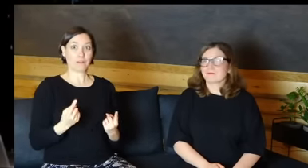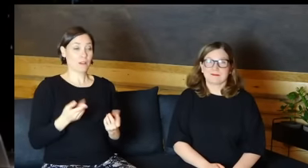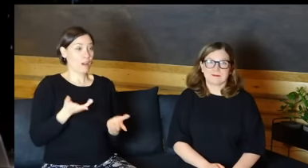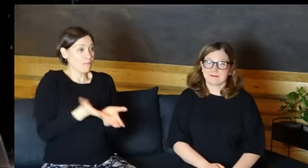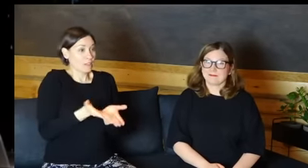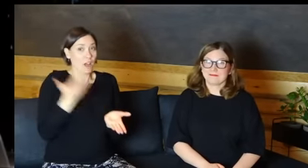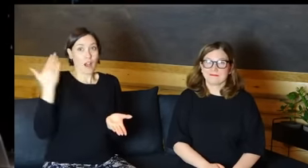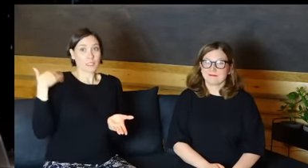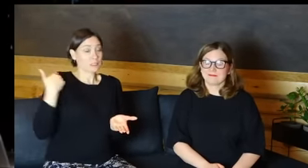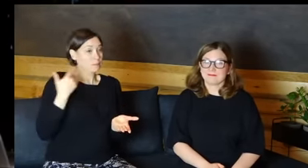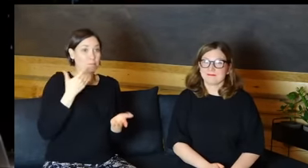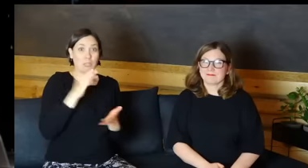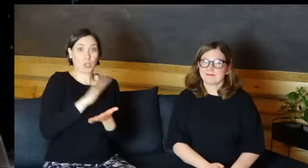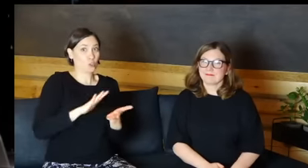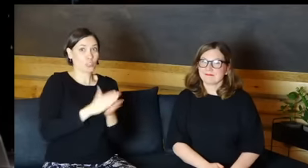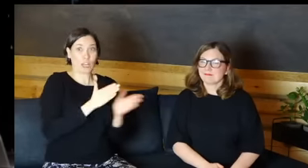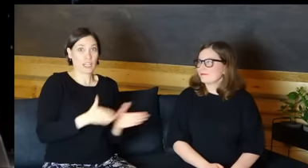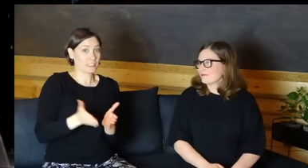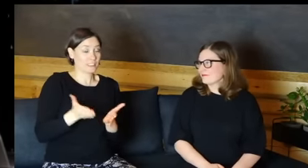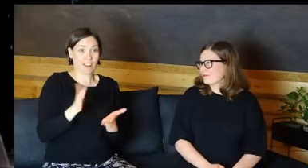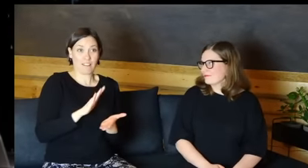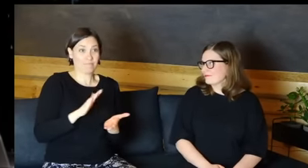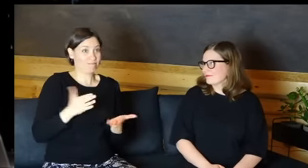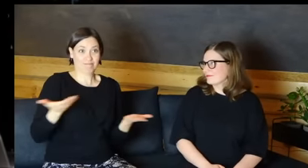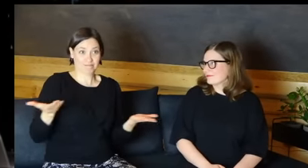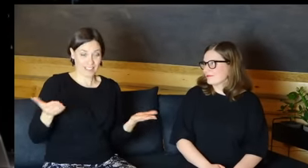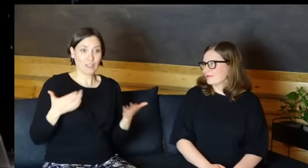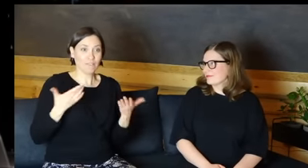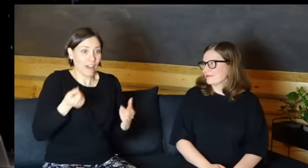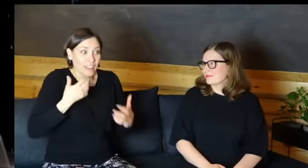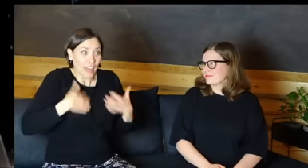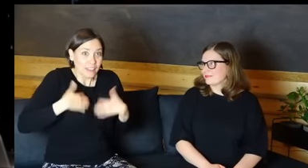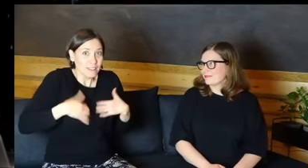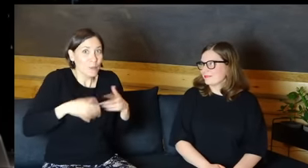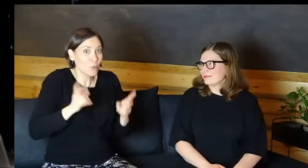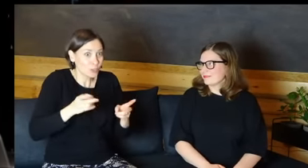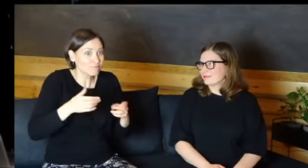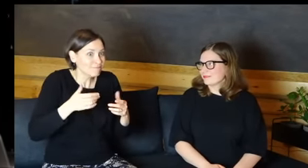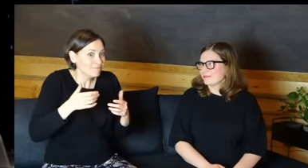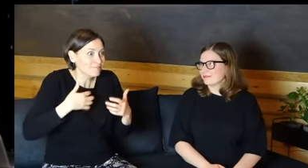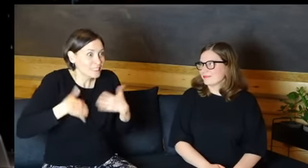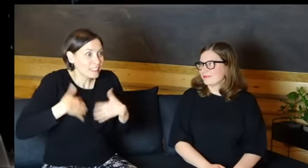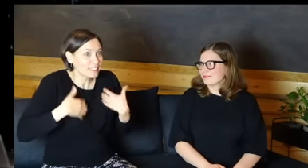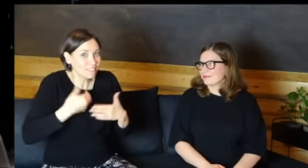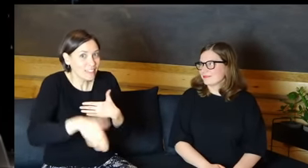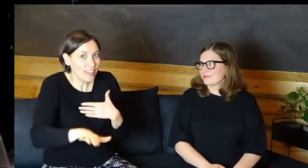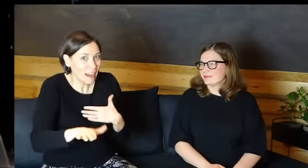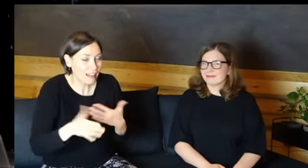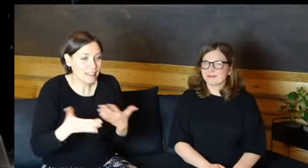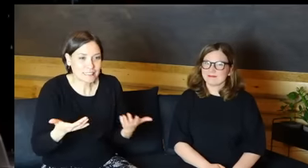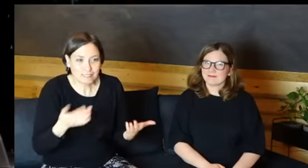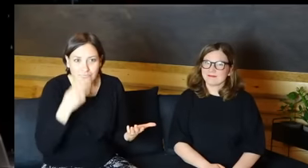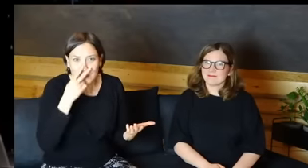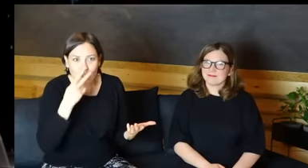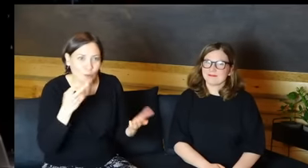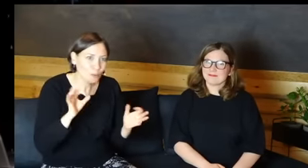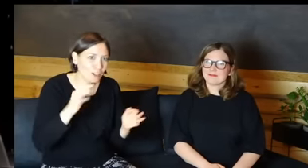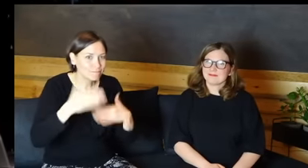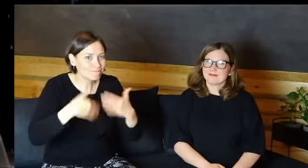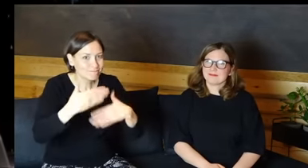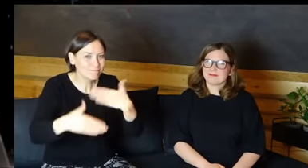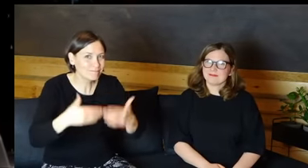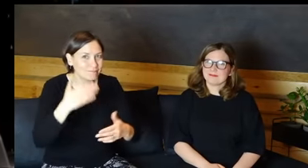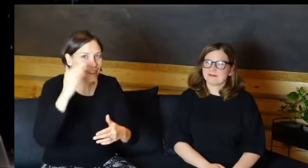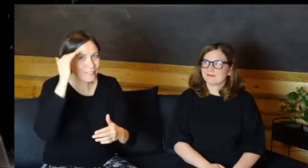tällaista järjestetty ja pikkusen jännittää. Jännitti ja jännittää edelleenkin, mutta kylläpä tämä tästä varmaan lutviituu.